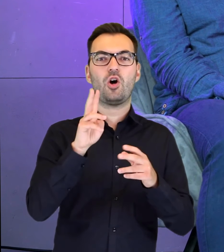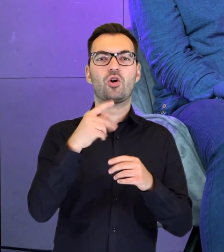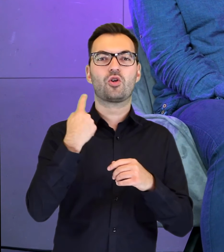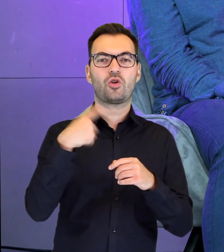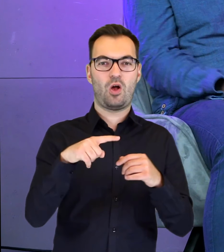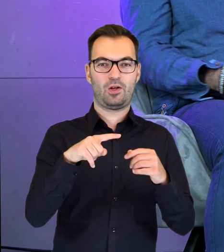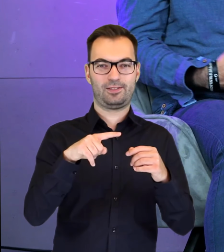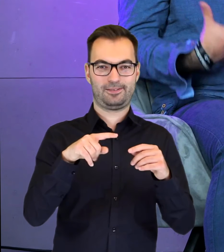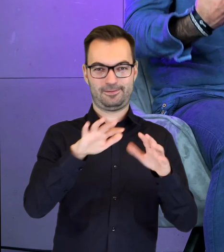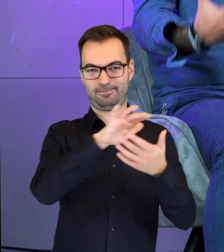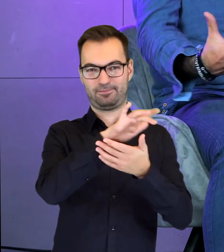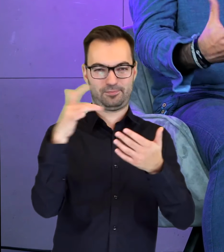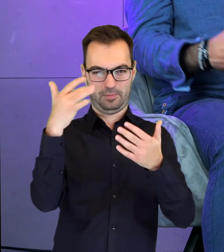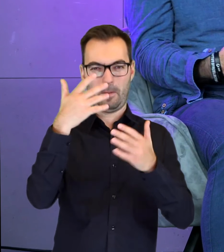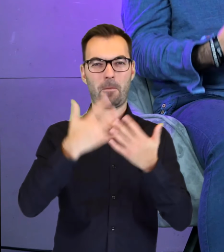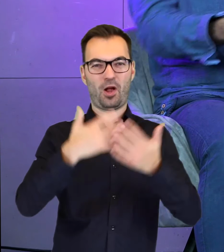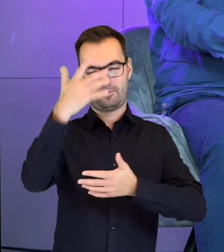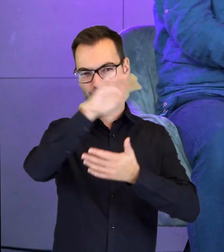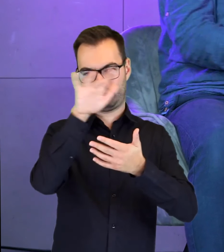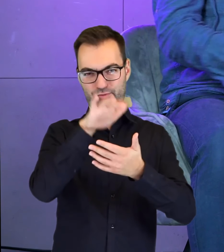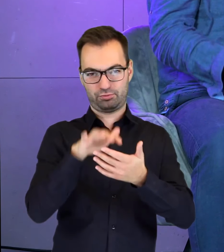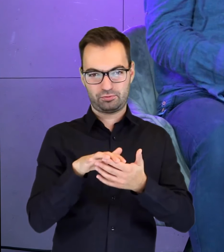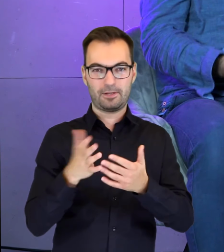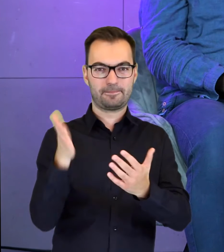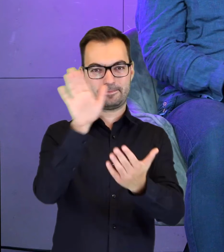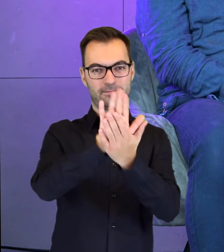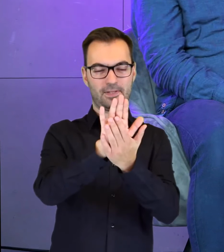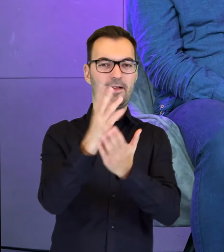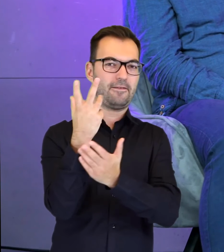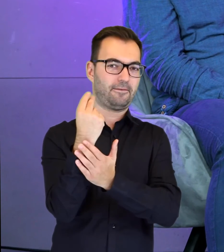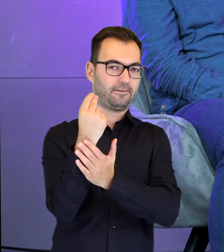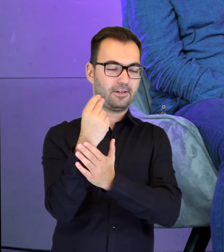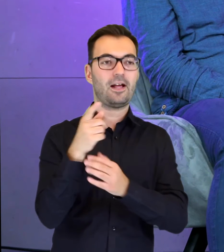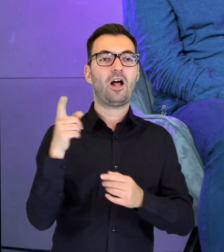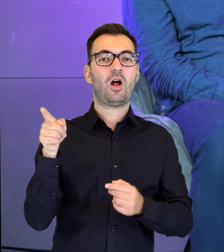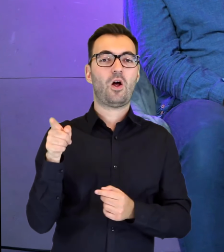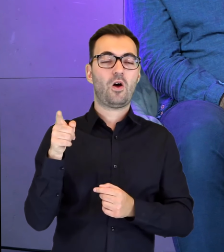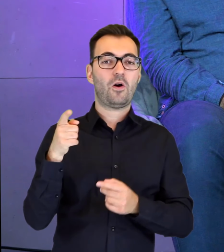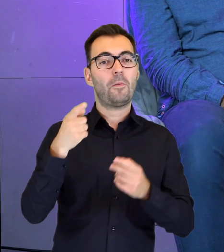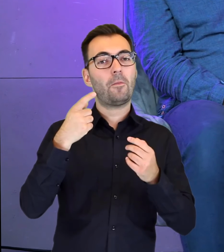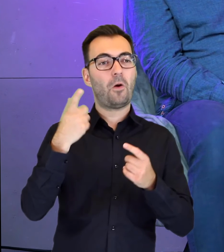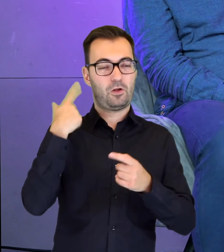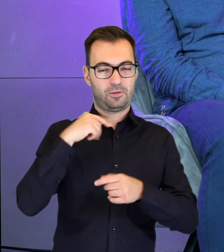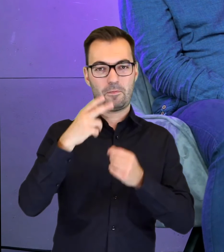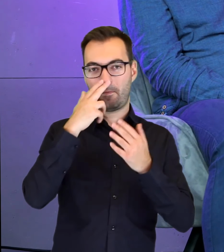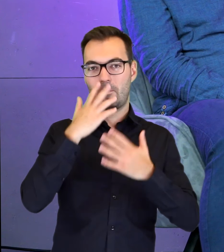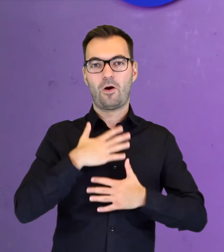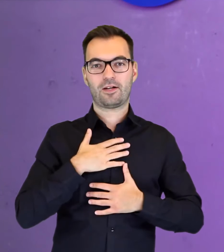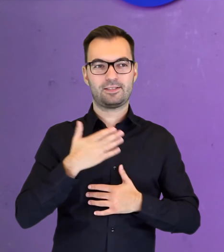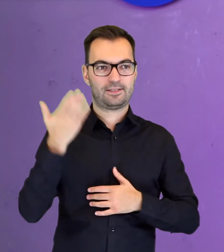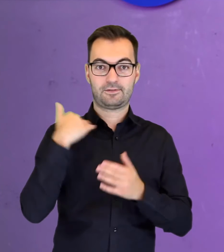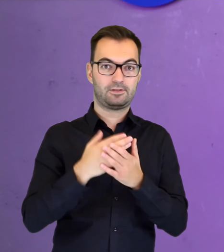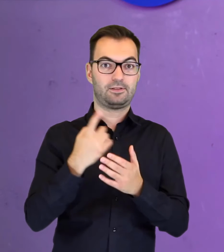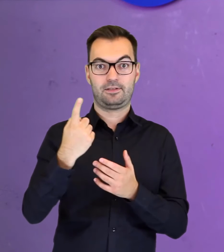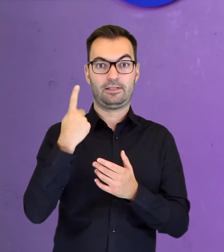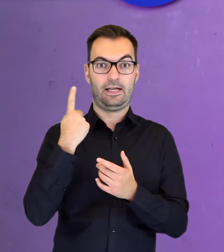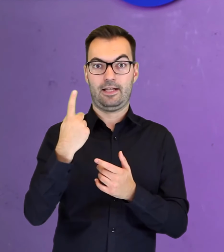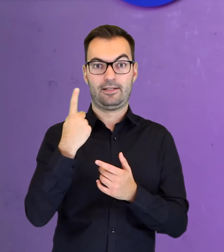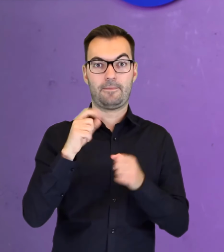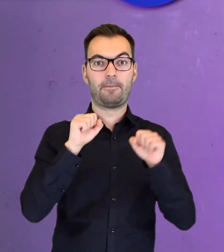czyli interpretatorów tego kodu stworzonego szanse programistów i pokazała nam